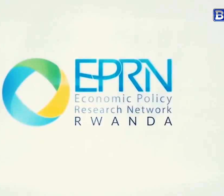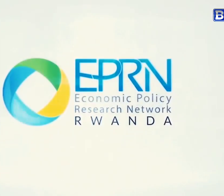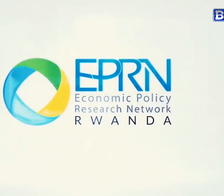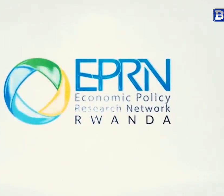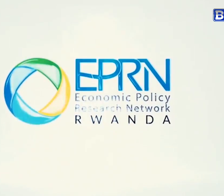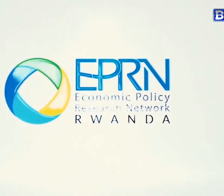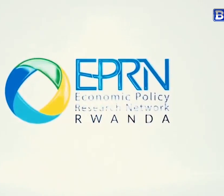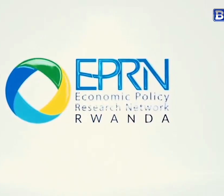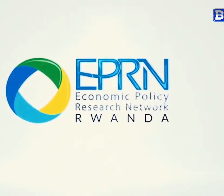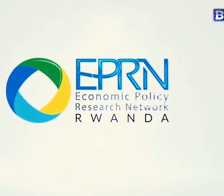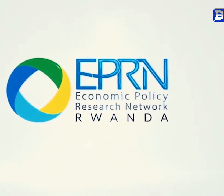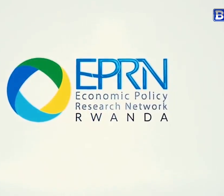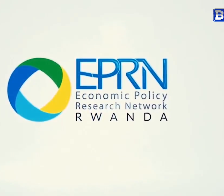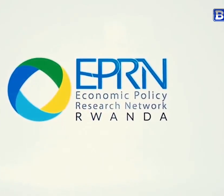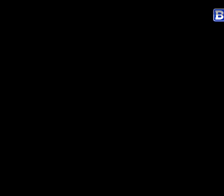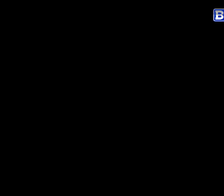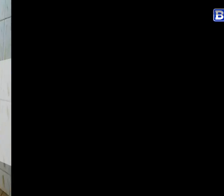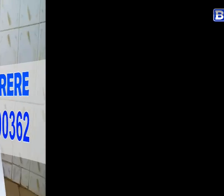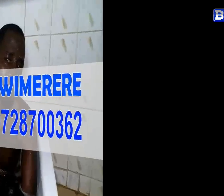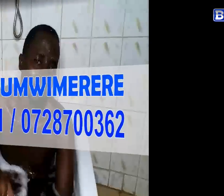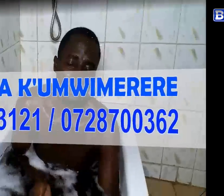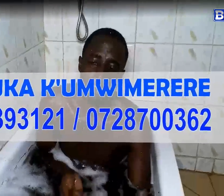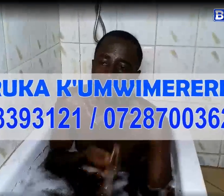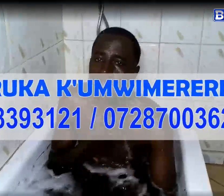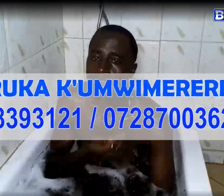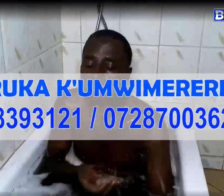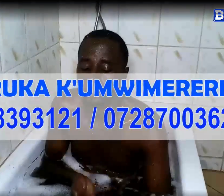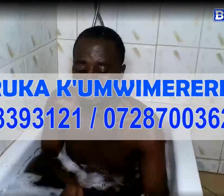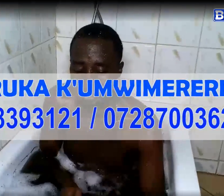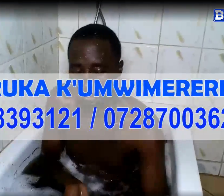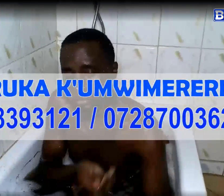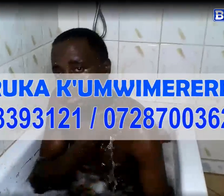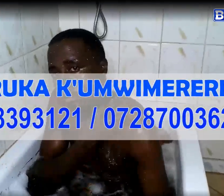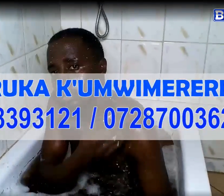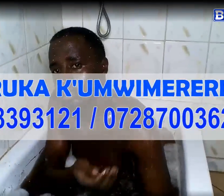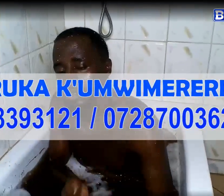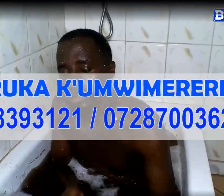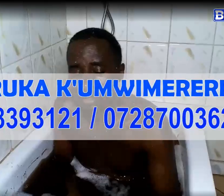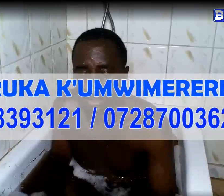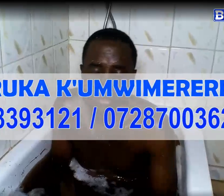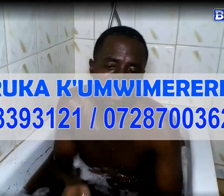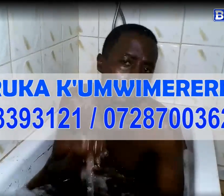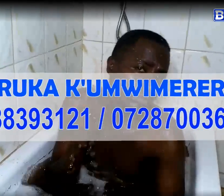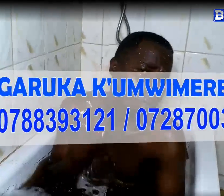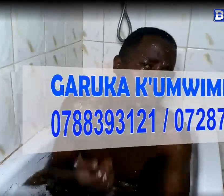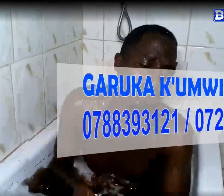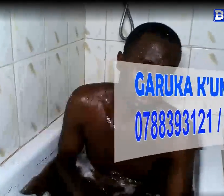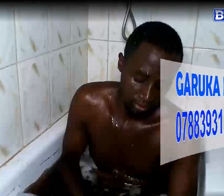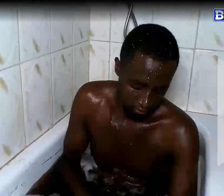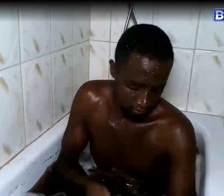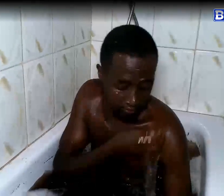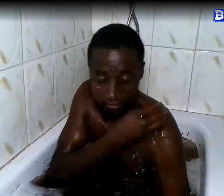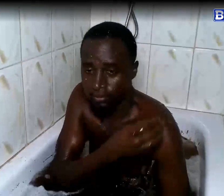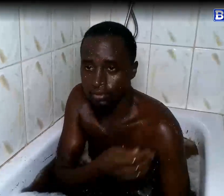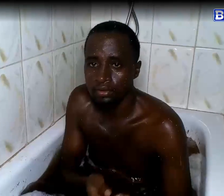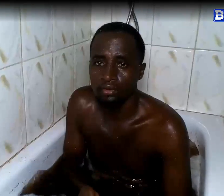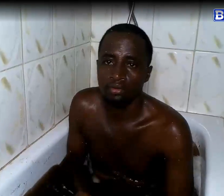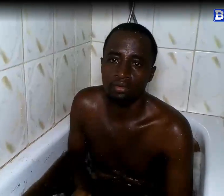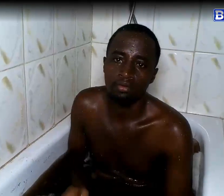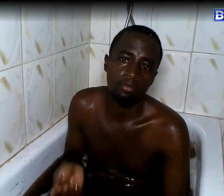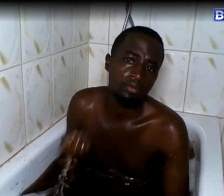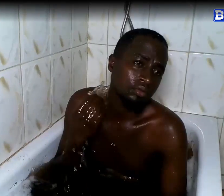uruhare rw'ubushakashatsi mu kubaka u Rwanda. Mu buzima bw'umuntu gira ubuzima buzira